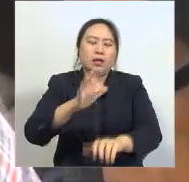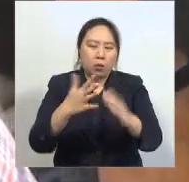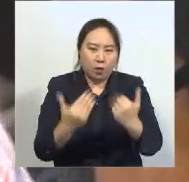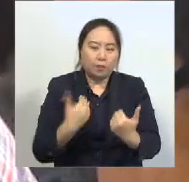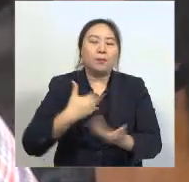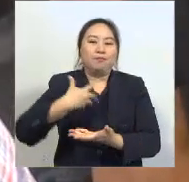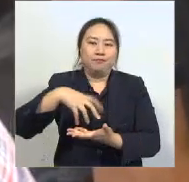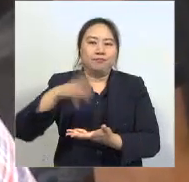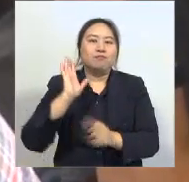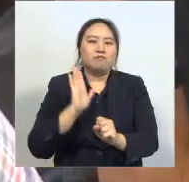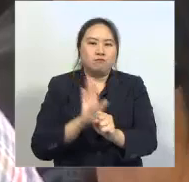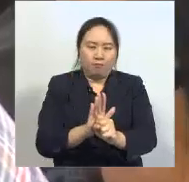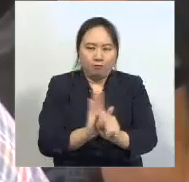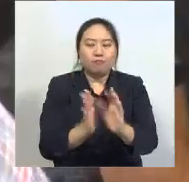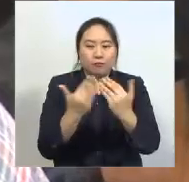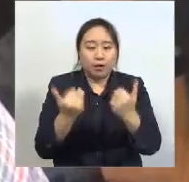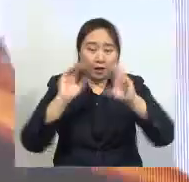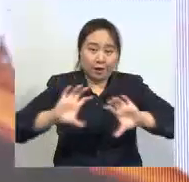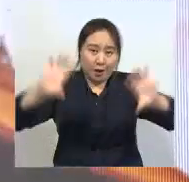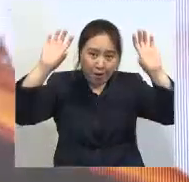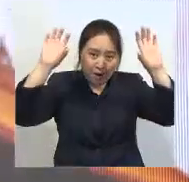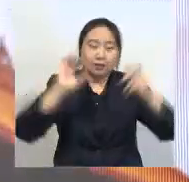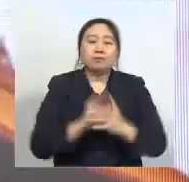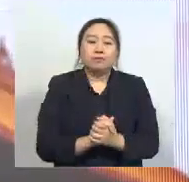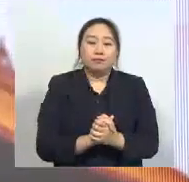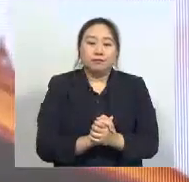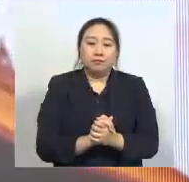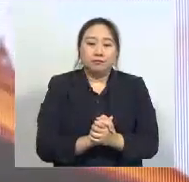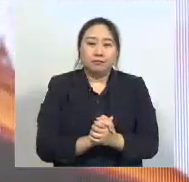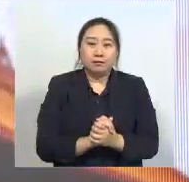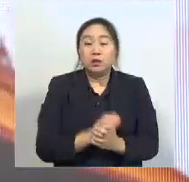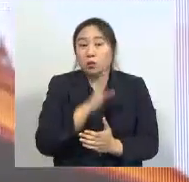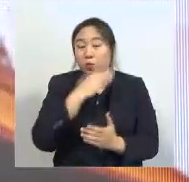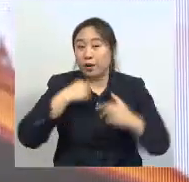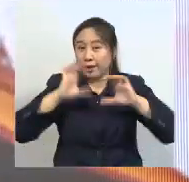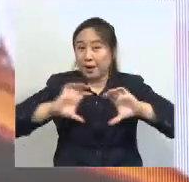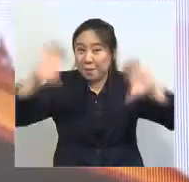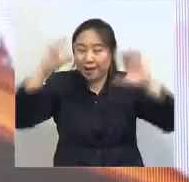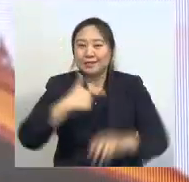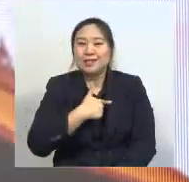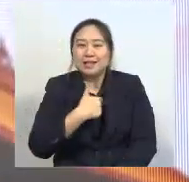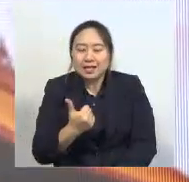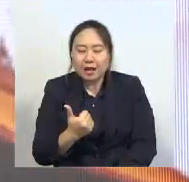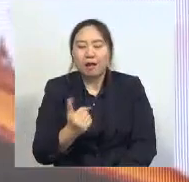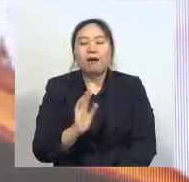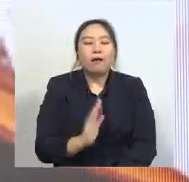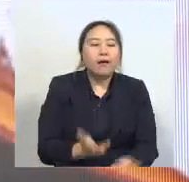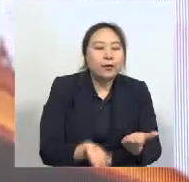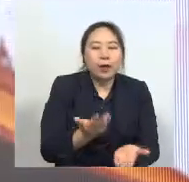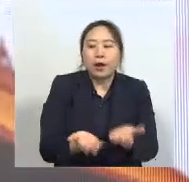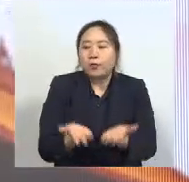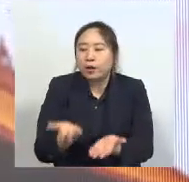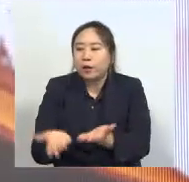แหละว่ารัฐบาลถ้ารัฐบาลเป็นรัฐบาลใจดีตามใจมากๆแล้ววันนั้นแหละ